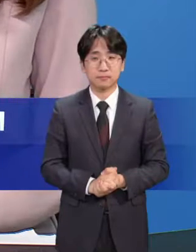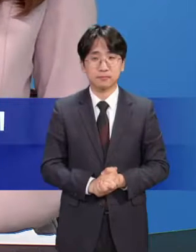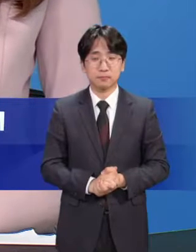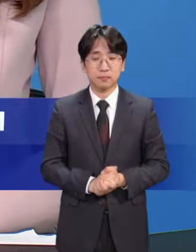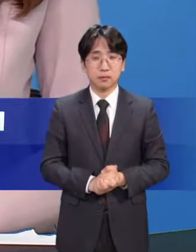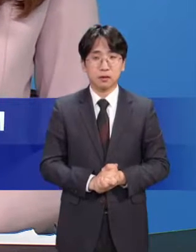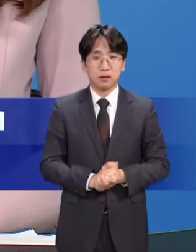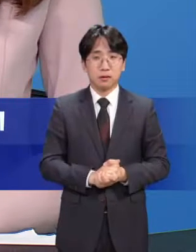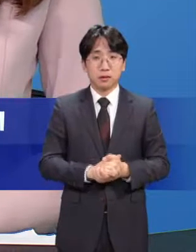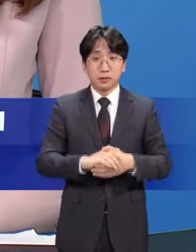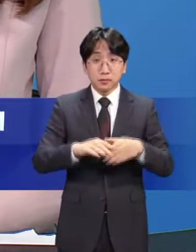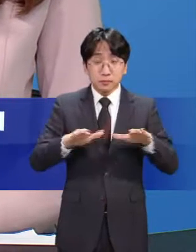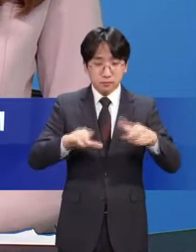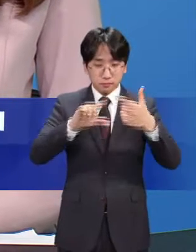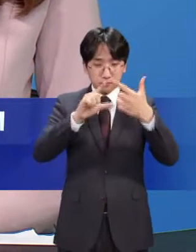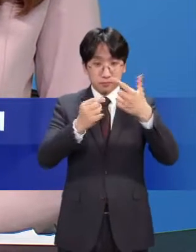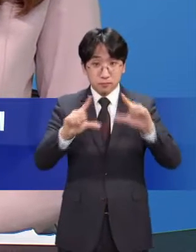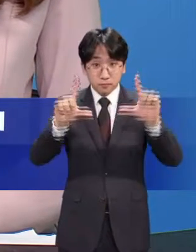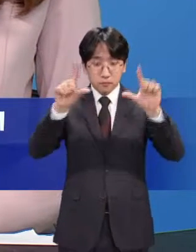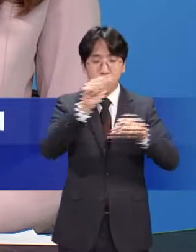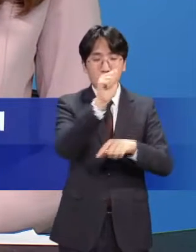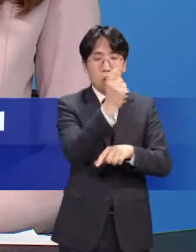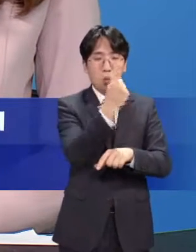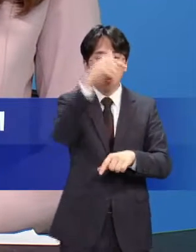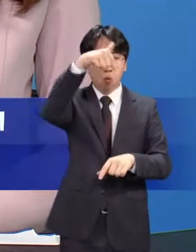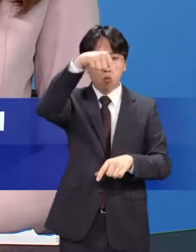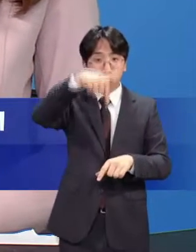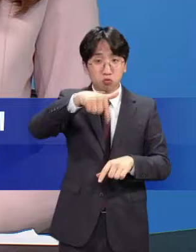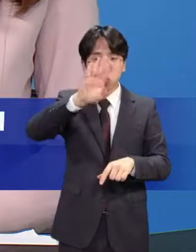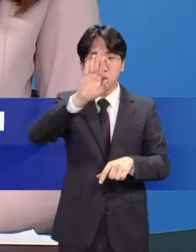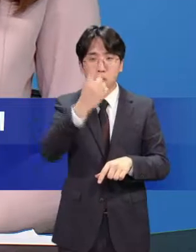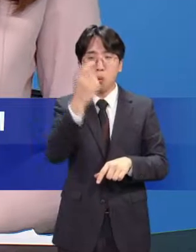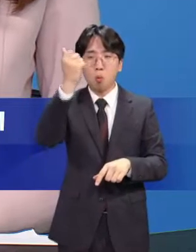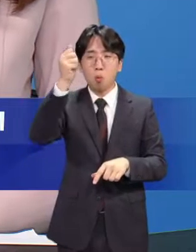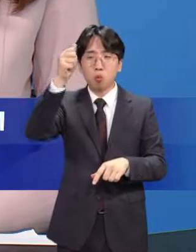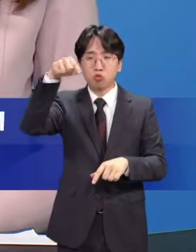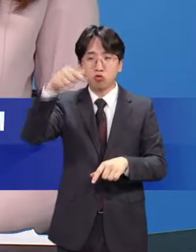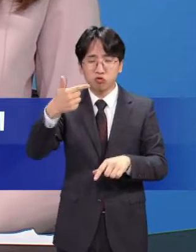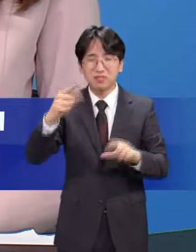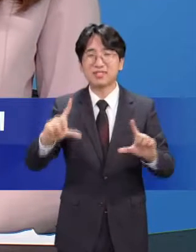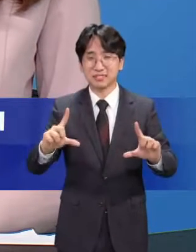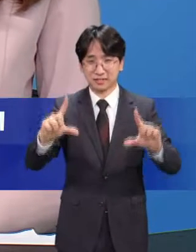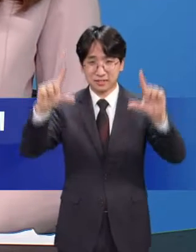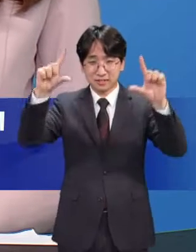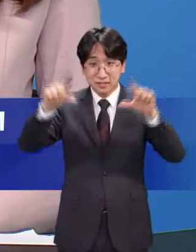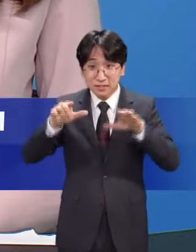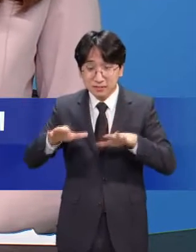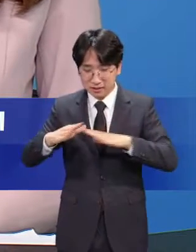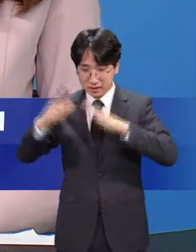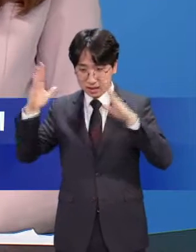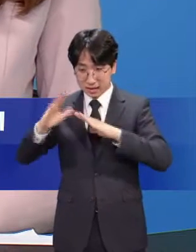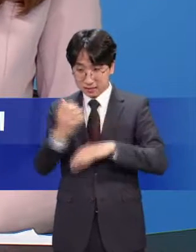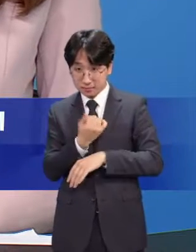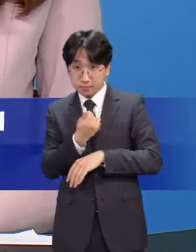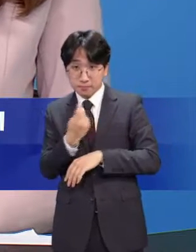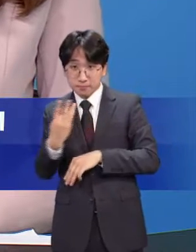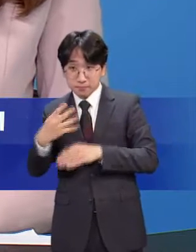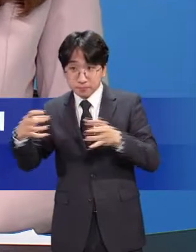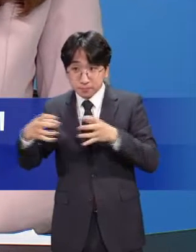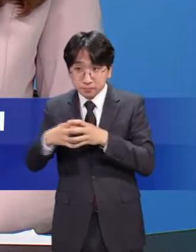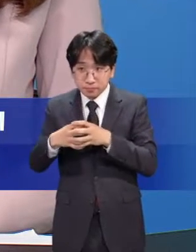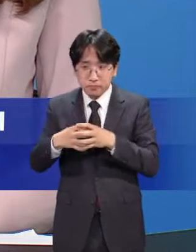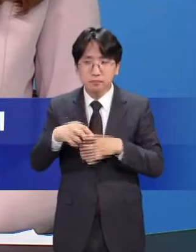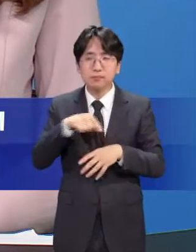호국 보훈의 달인 6월, 6.25 참전 유공자와 학생, 청년단이 파주, 철원의 주요 전적지를